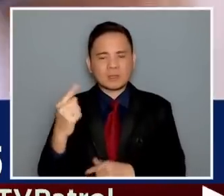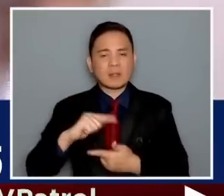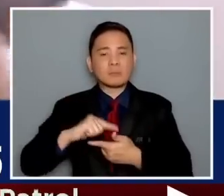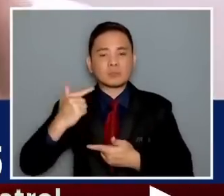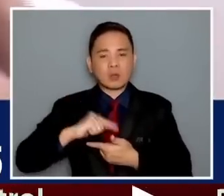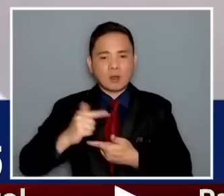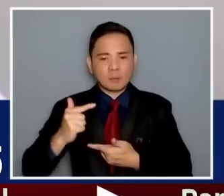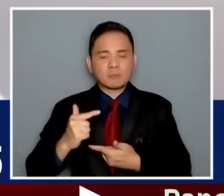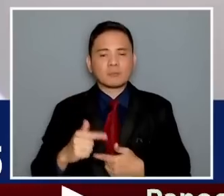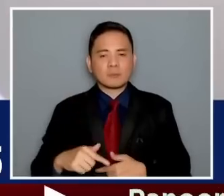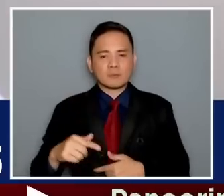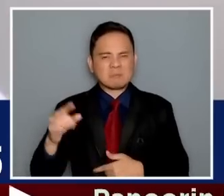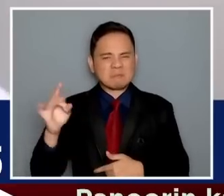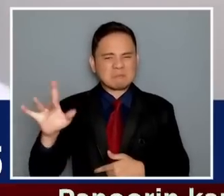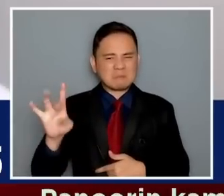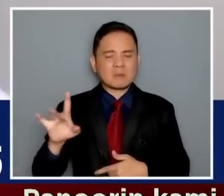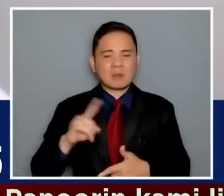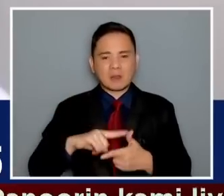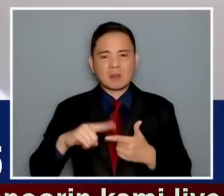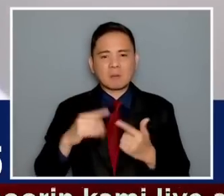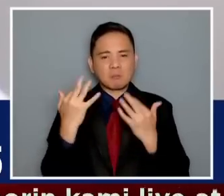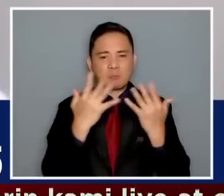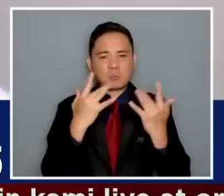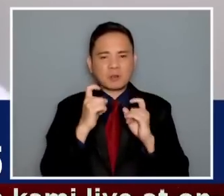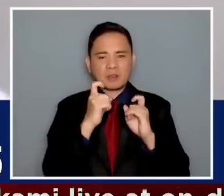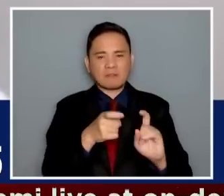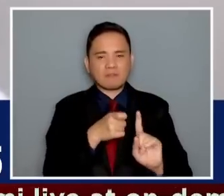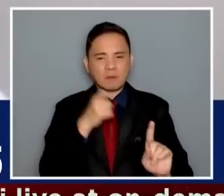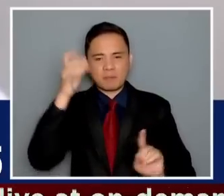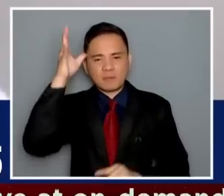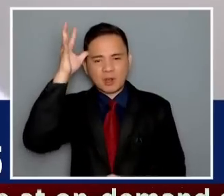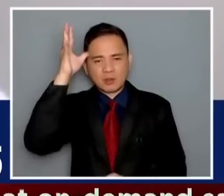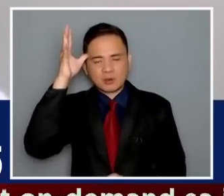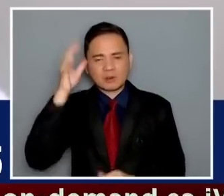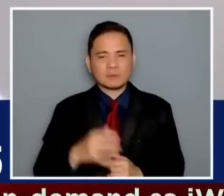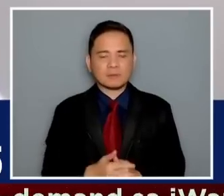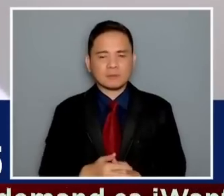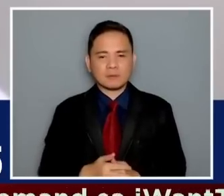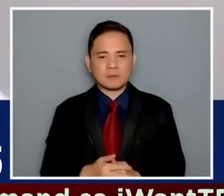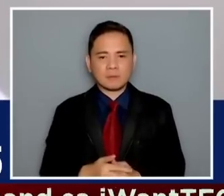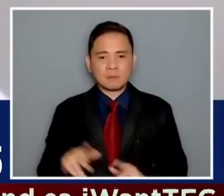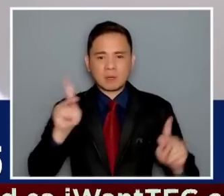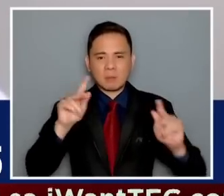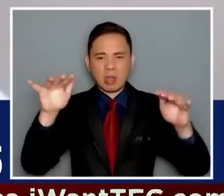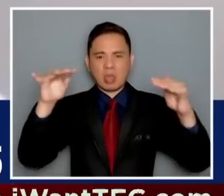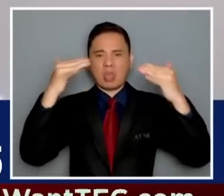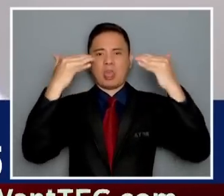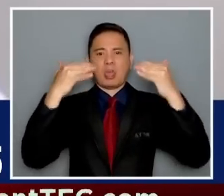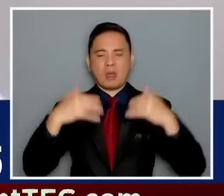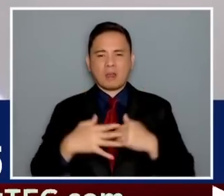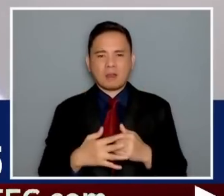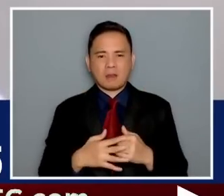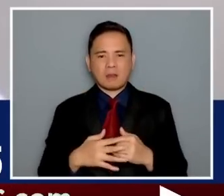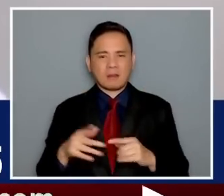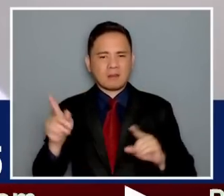ng kanyang ama. Kumahagulgul po ako and everyone was looking at me. Yung mga dumadaan po ng